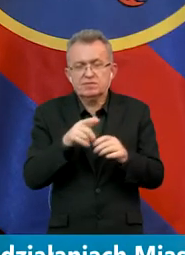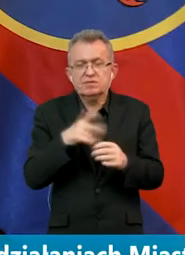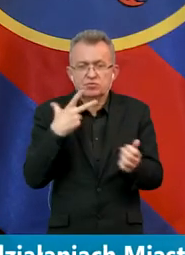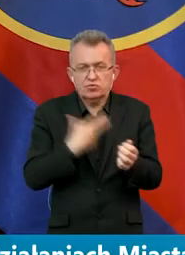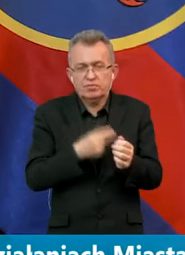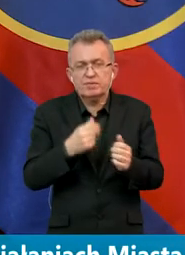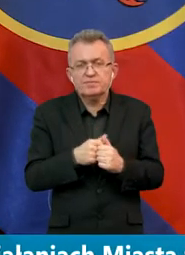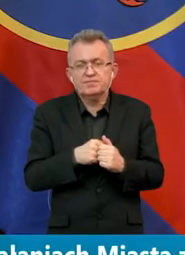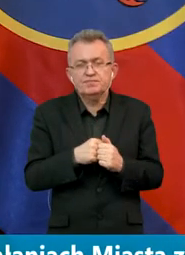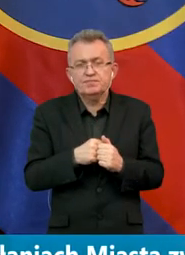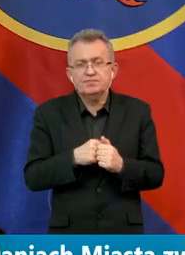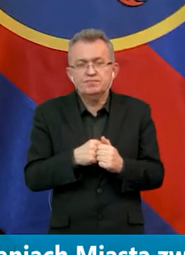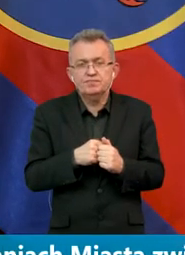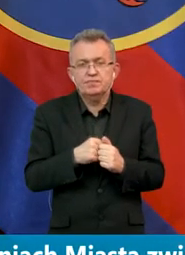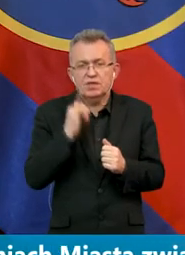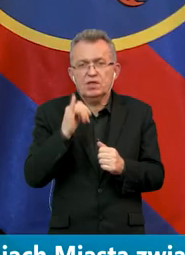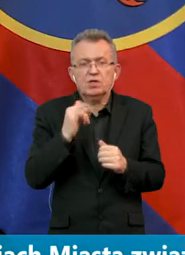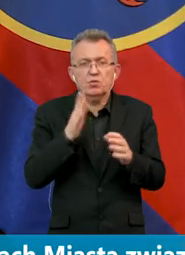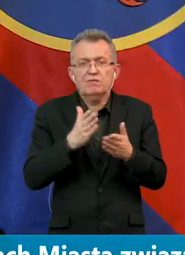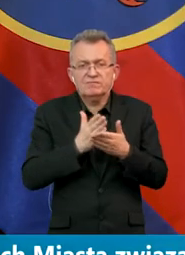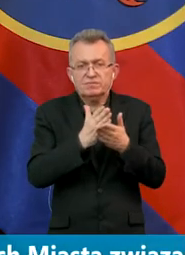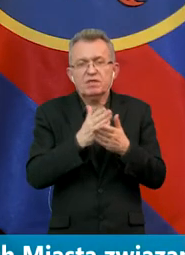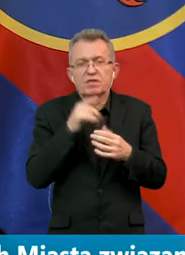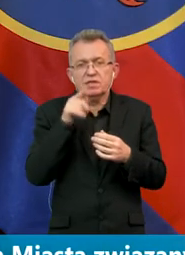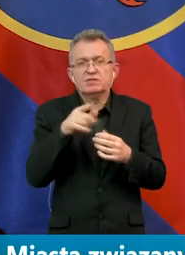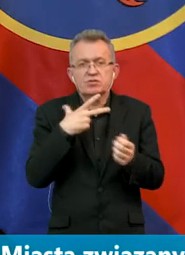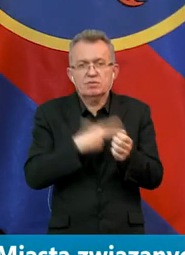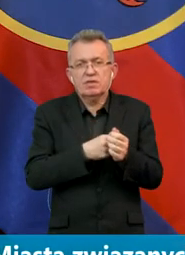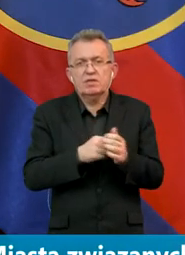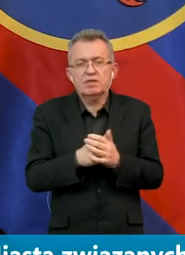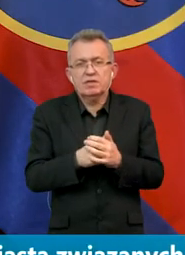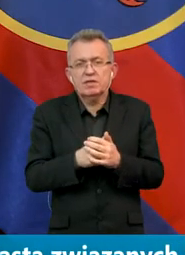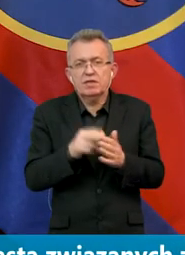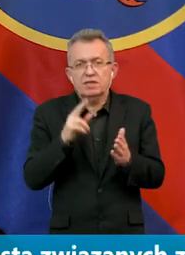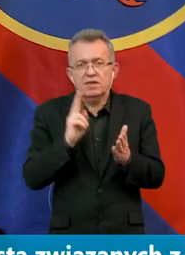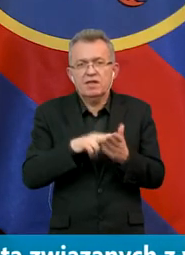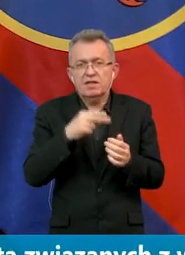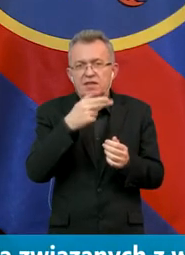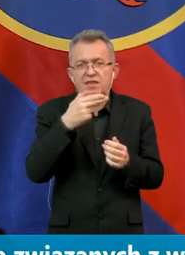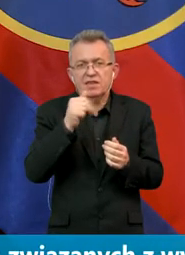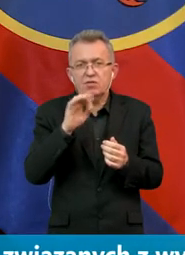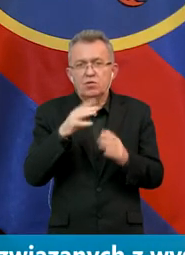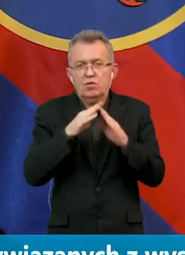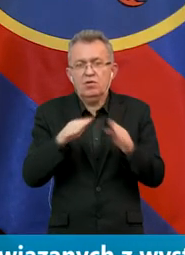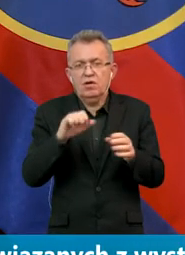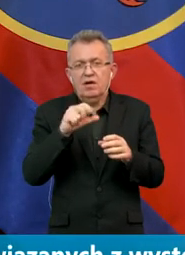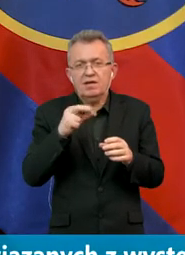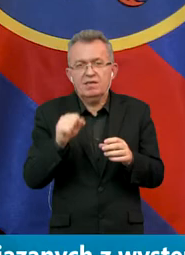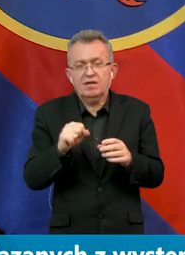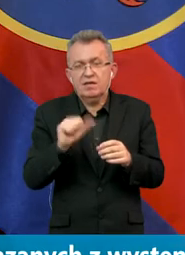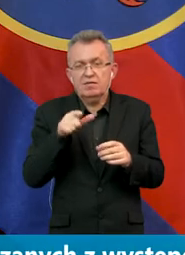szczepi i które wspiera też szczepienia na netto arenie. Natomiast ten punkt